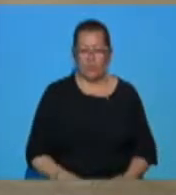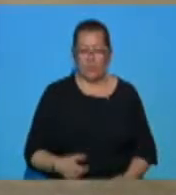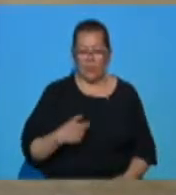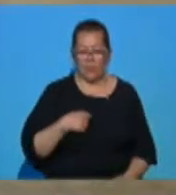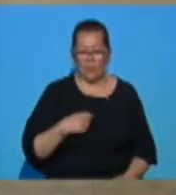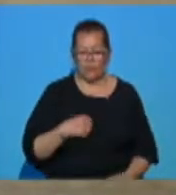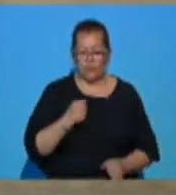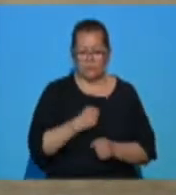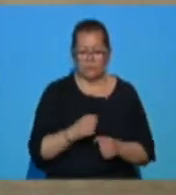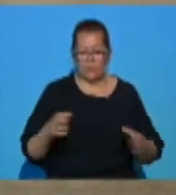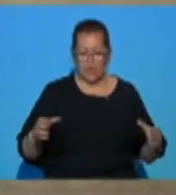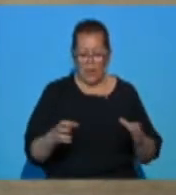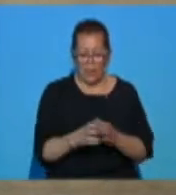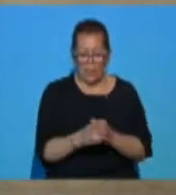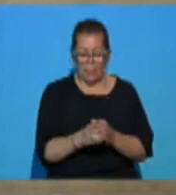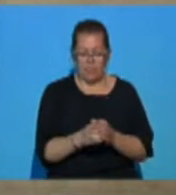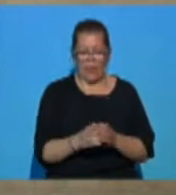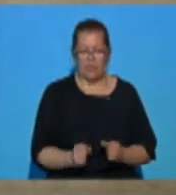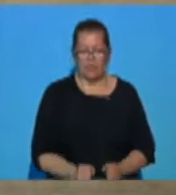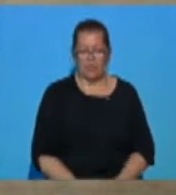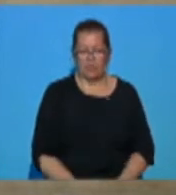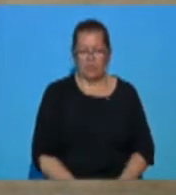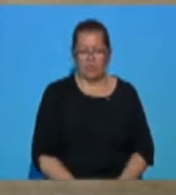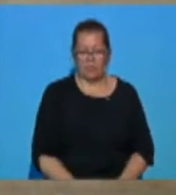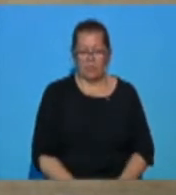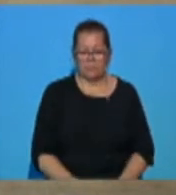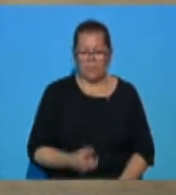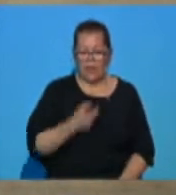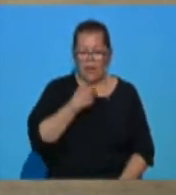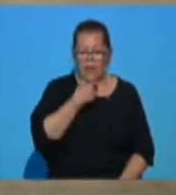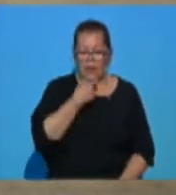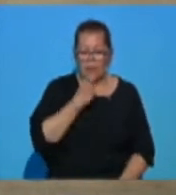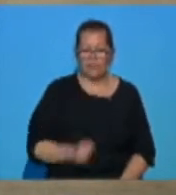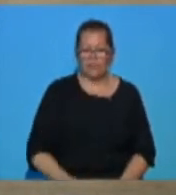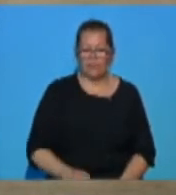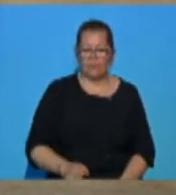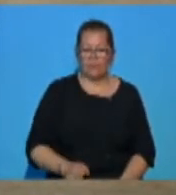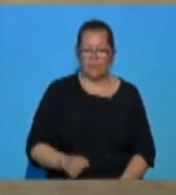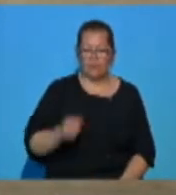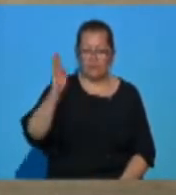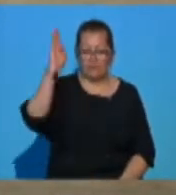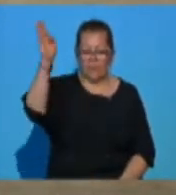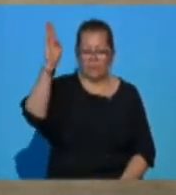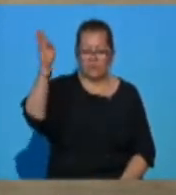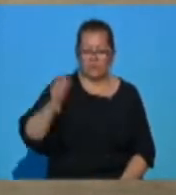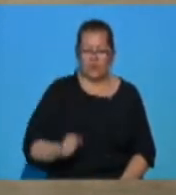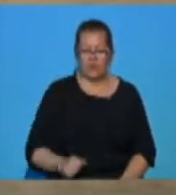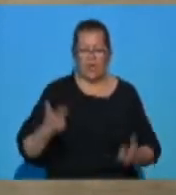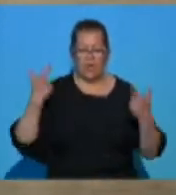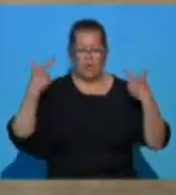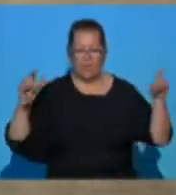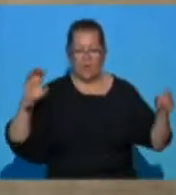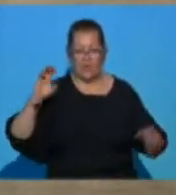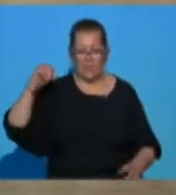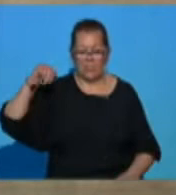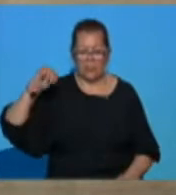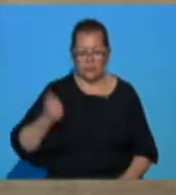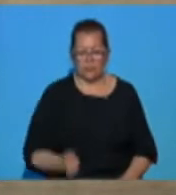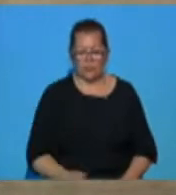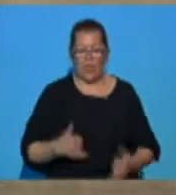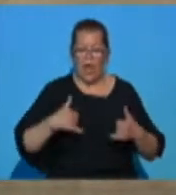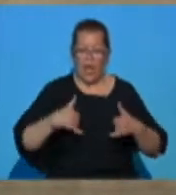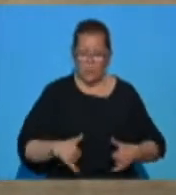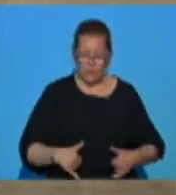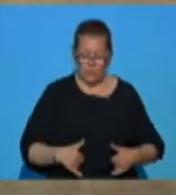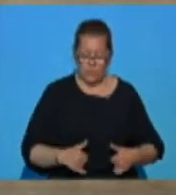echipa care va face la anul festivalul Enescu și anul ăsta se va ocupa de concursul internațional